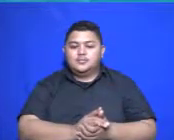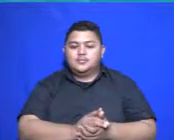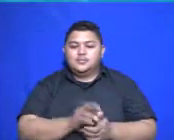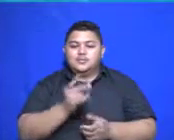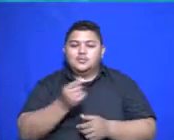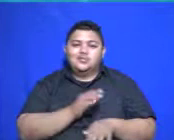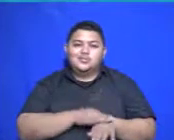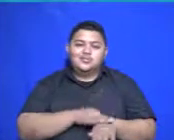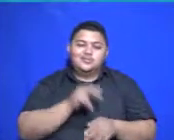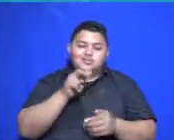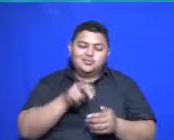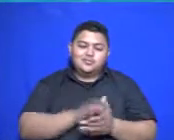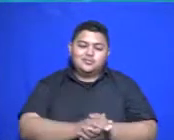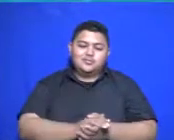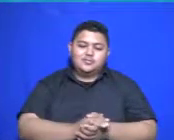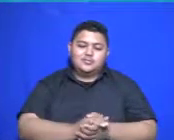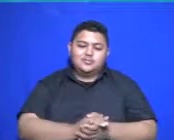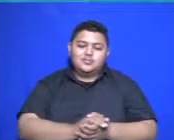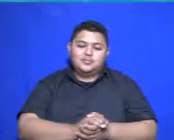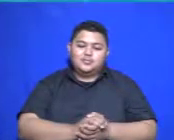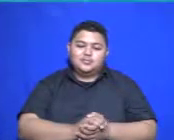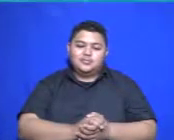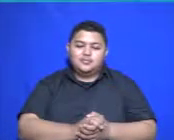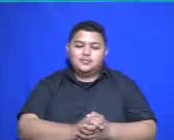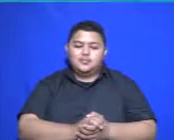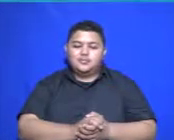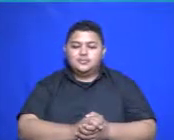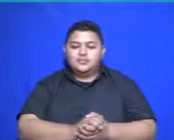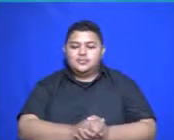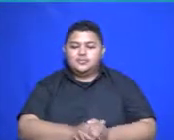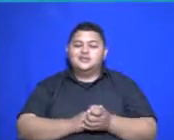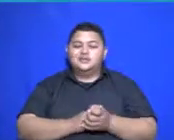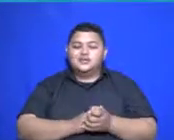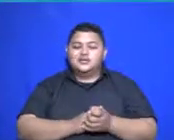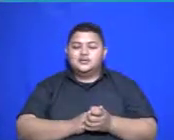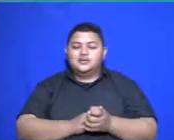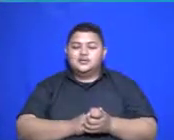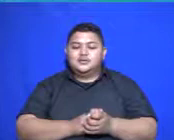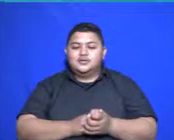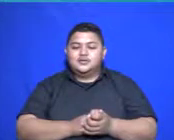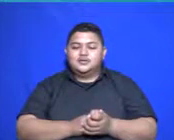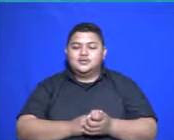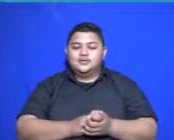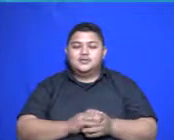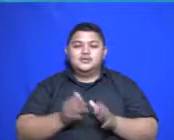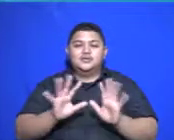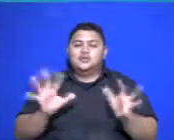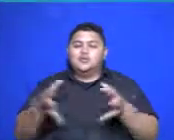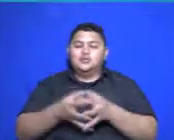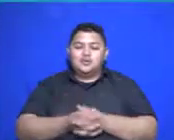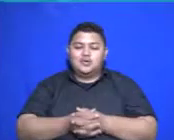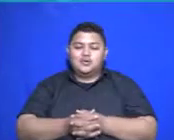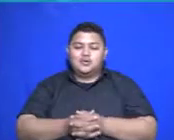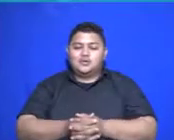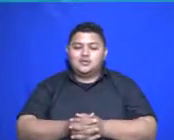dengan sungguh-sungguh. Ya. Cukup ya, Mbak Faiza. Baik. Baik, saya juga tidak akan menyimpulkan karena secara saat